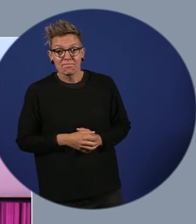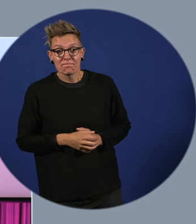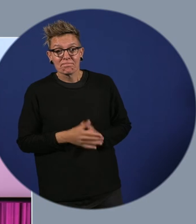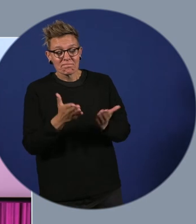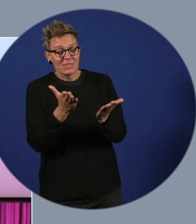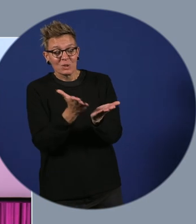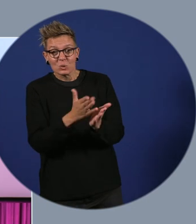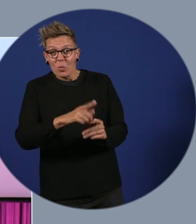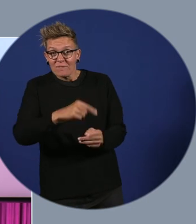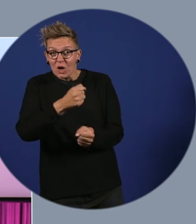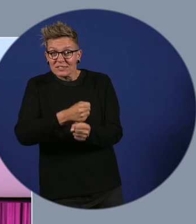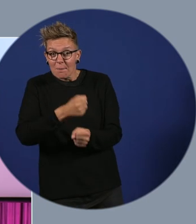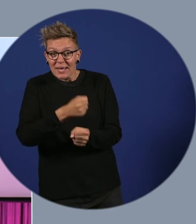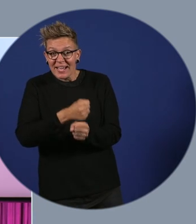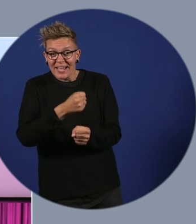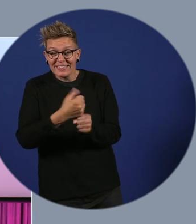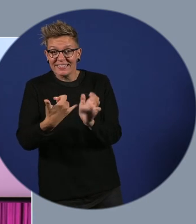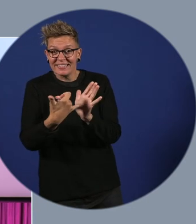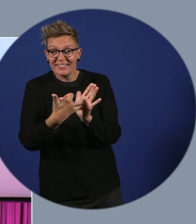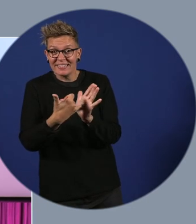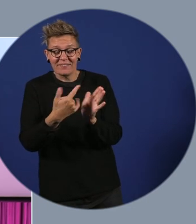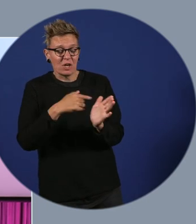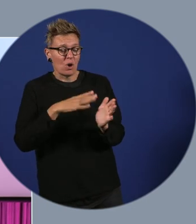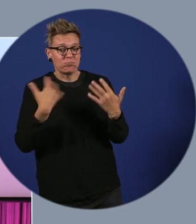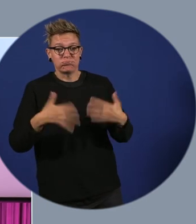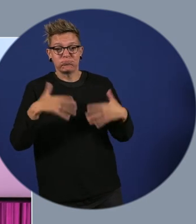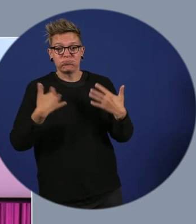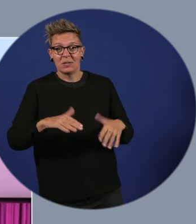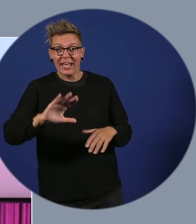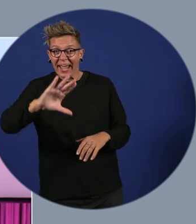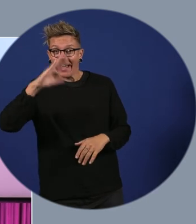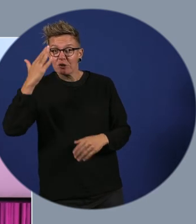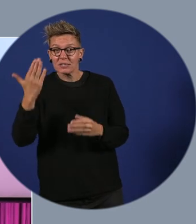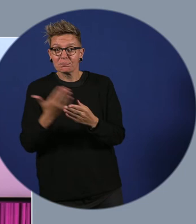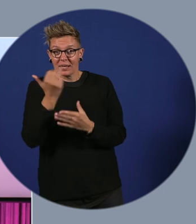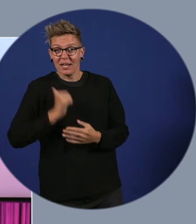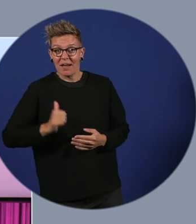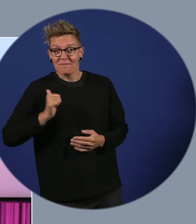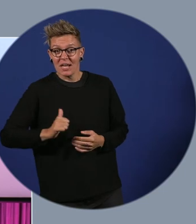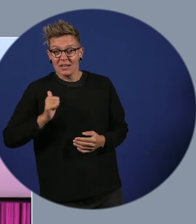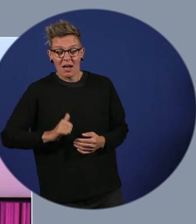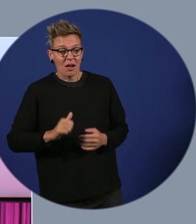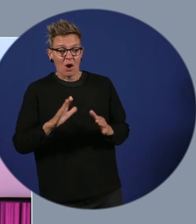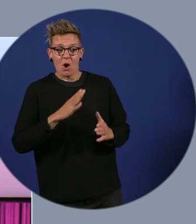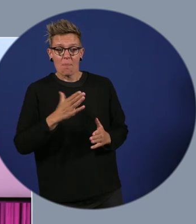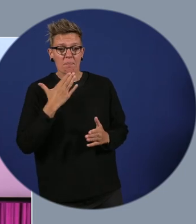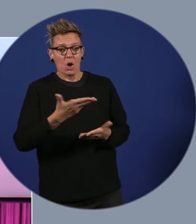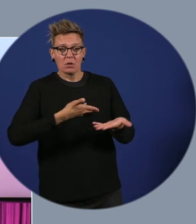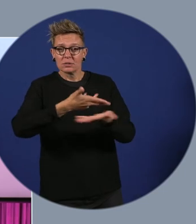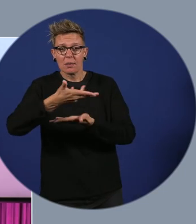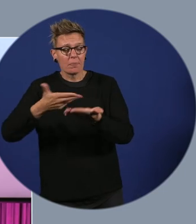i det här skolvalsarbetet som vi har nu, så har vi en helt fantastisk erfarenhetsbank. Och vi har fått en väldigt fin kontakt med